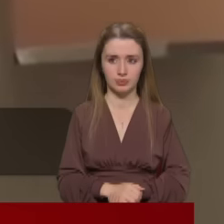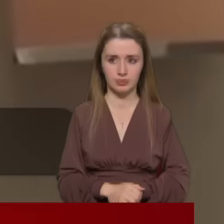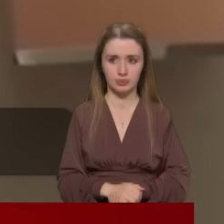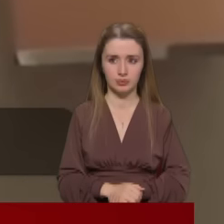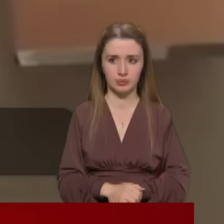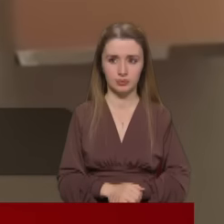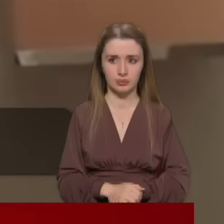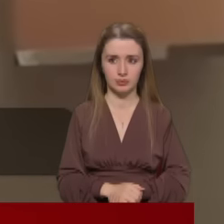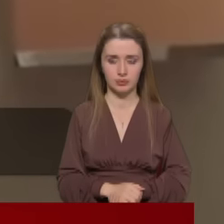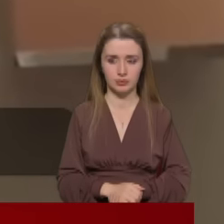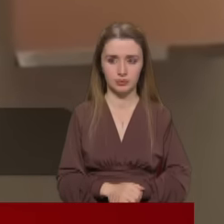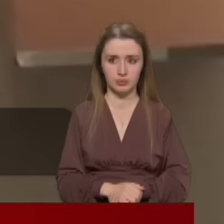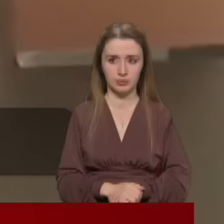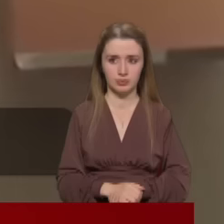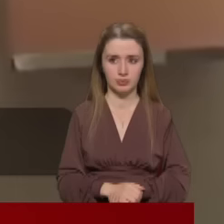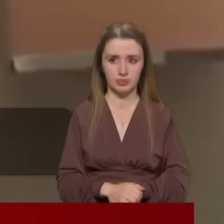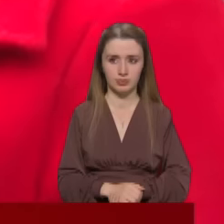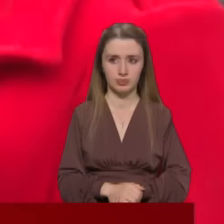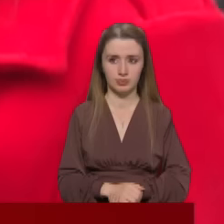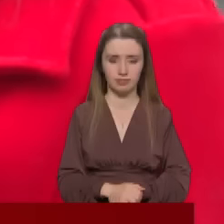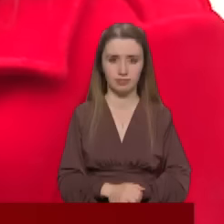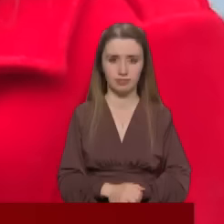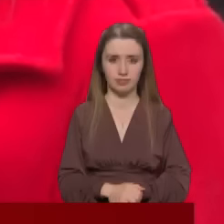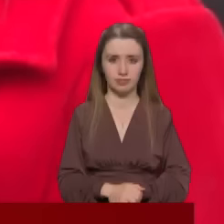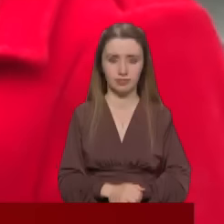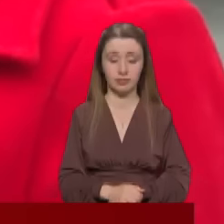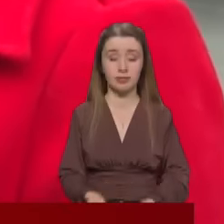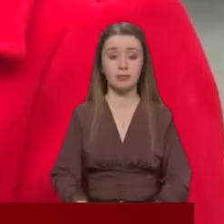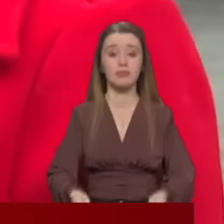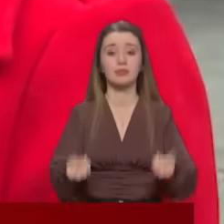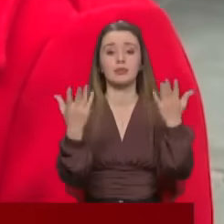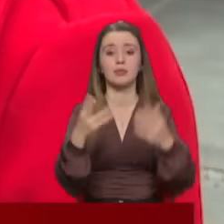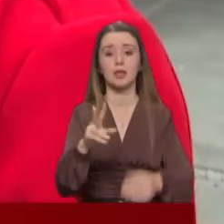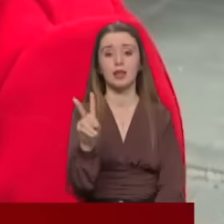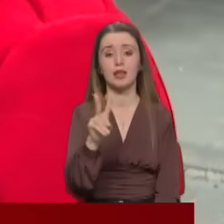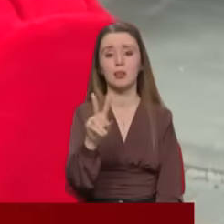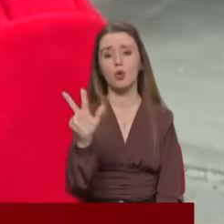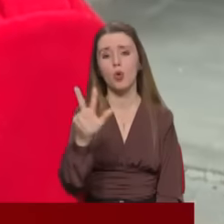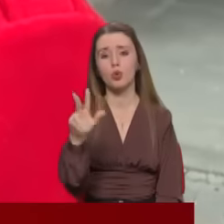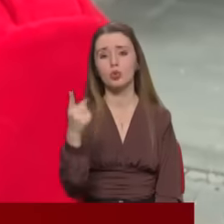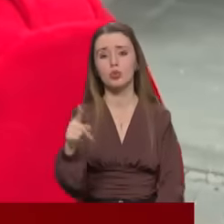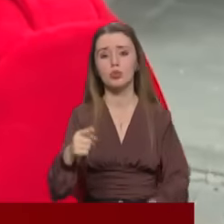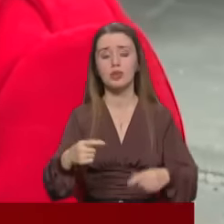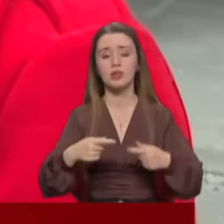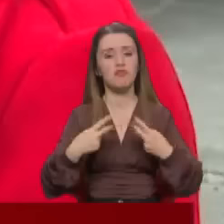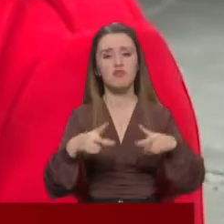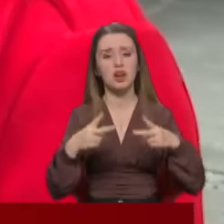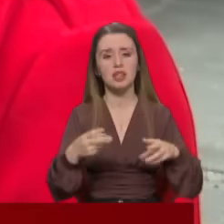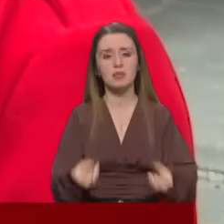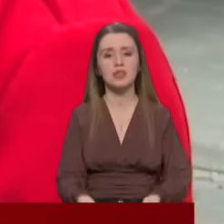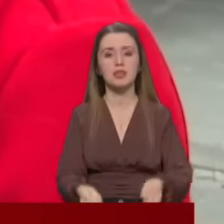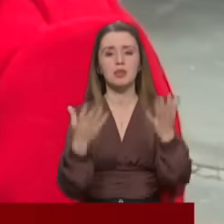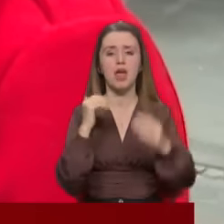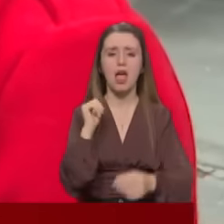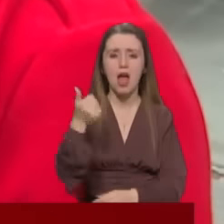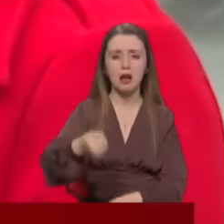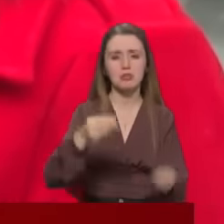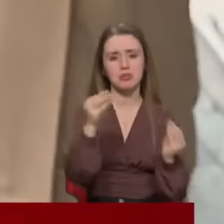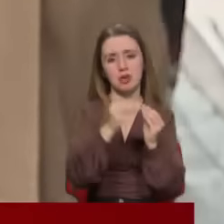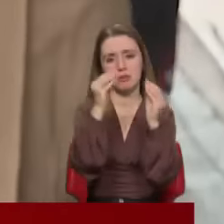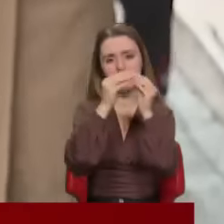hiçbir ücret bizleri tatmin etmez. Ne yetecek? 20 de alsan 30 de alsan yetmez ki, her şey, her gün her şeye